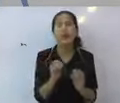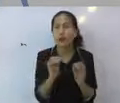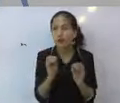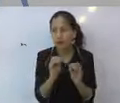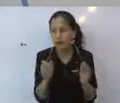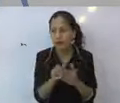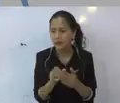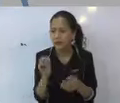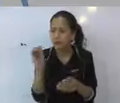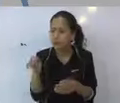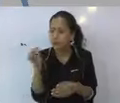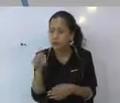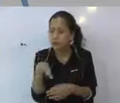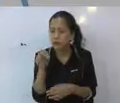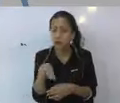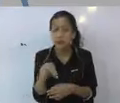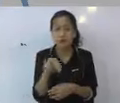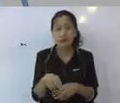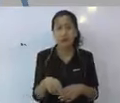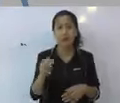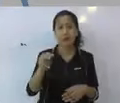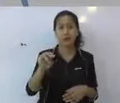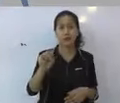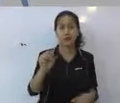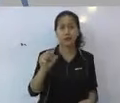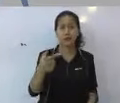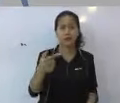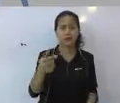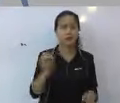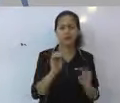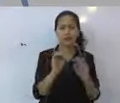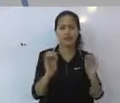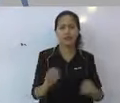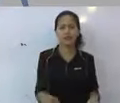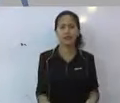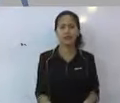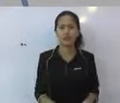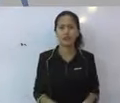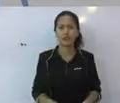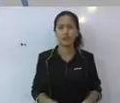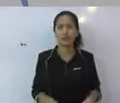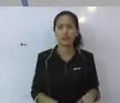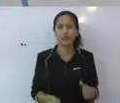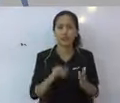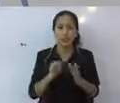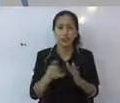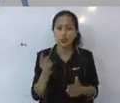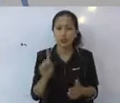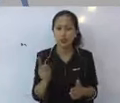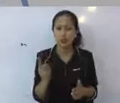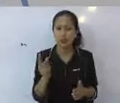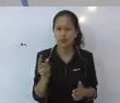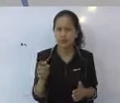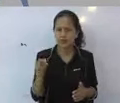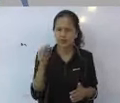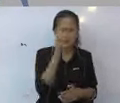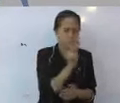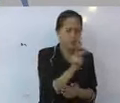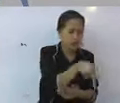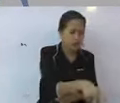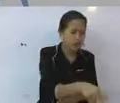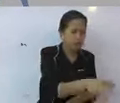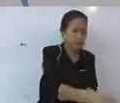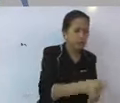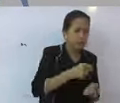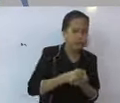mga alam mo na. MSG. Saka yung ano lang yung tanim nila. Pitas, luto. Yun talaga